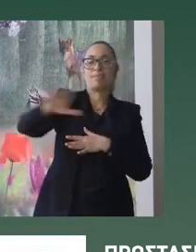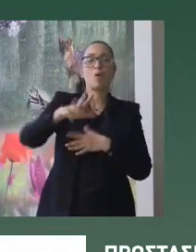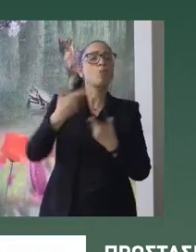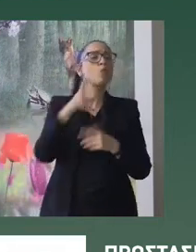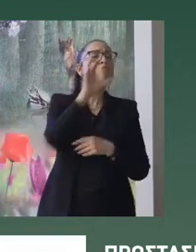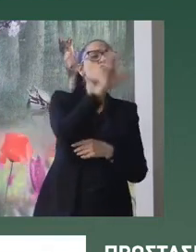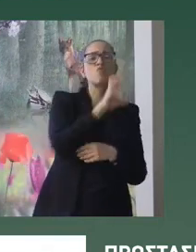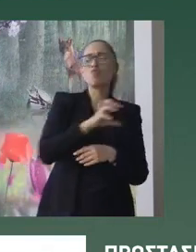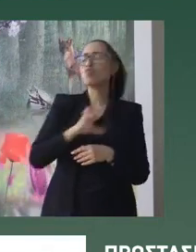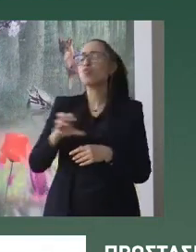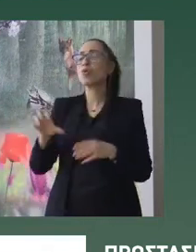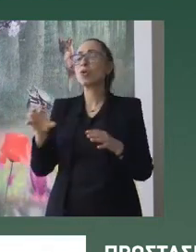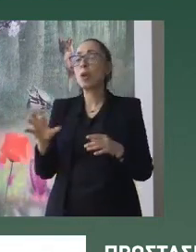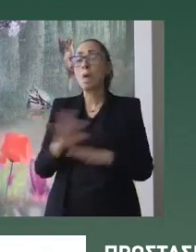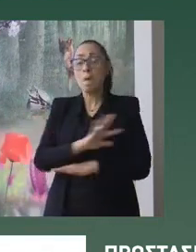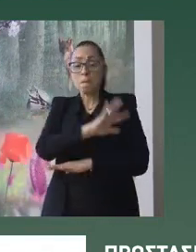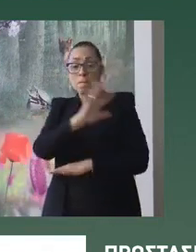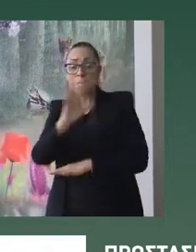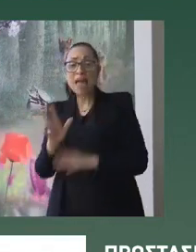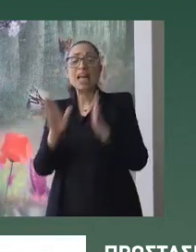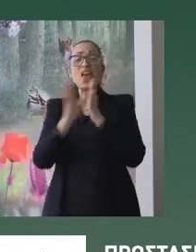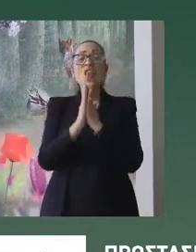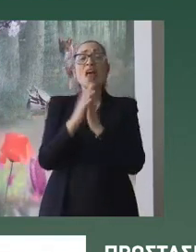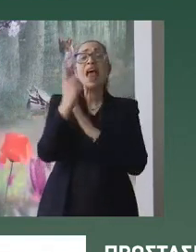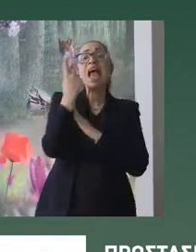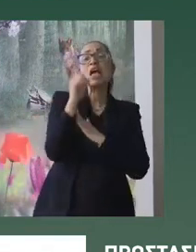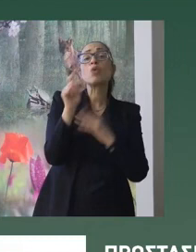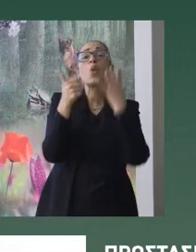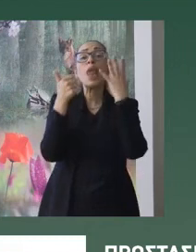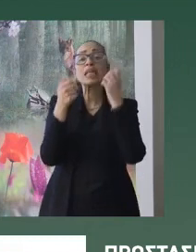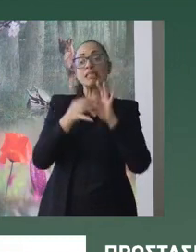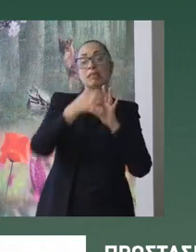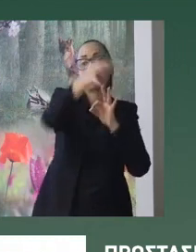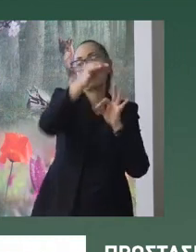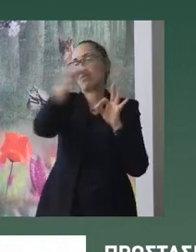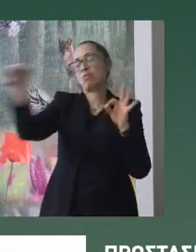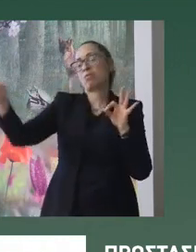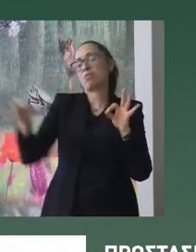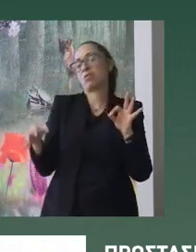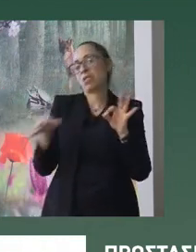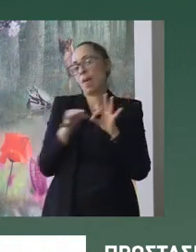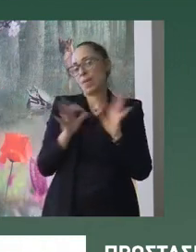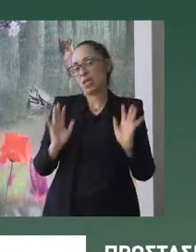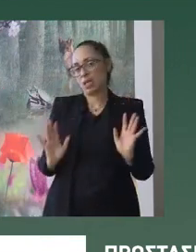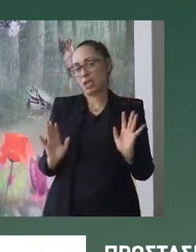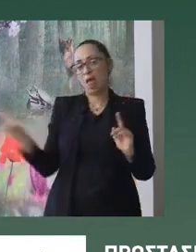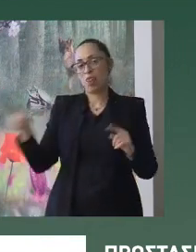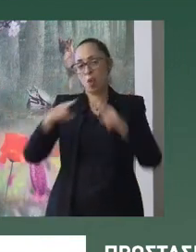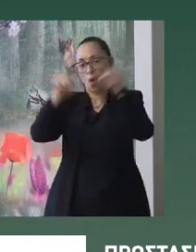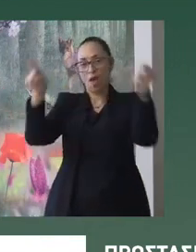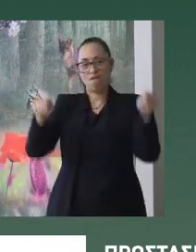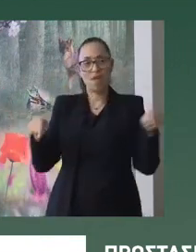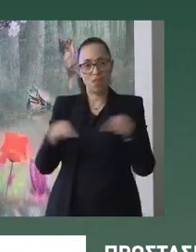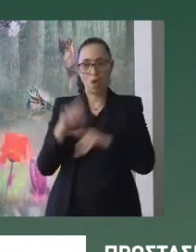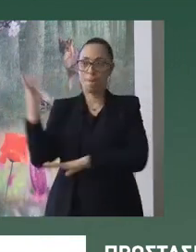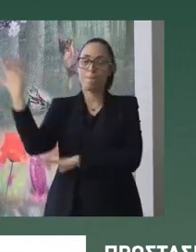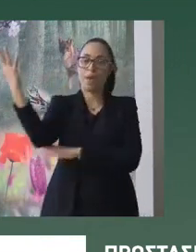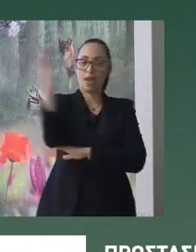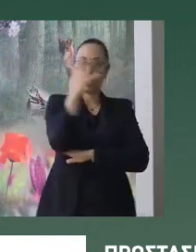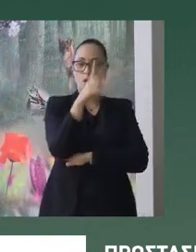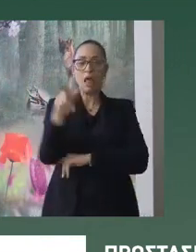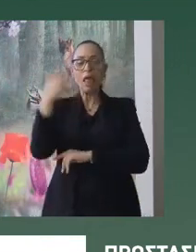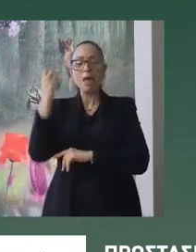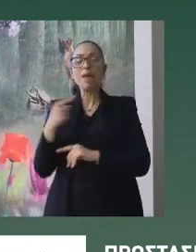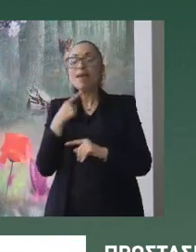στην πόλη. Μέχρι όμως 16 εκτάρια, μέχρι 160 στρέμματα να είναι το ευαδόν τους. Εδώ είναι το ευαδόν του πάρκου και εδώ